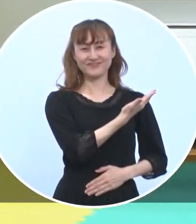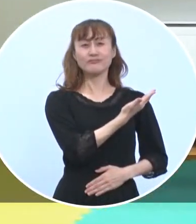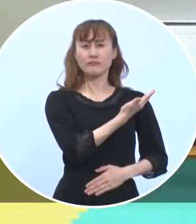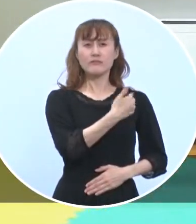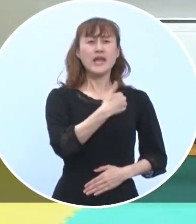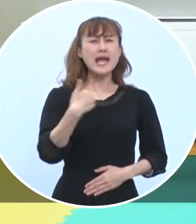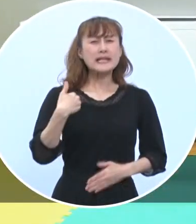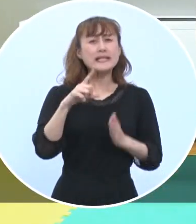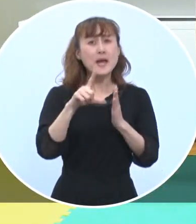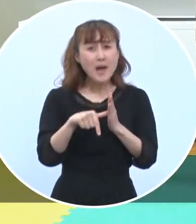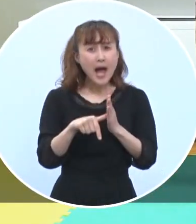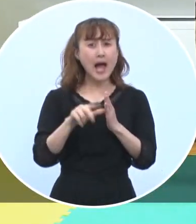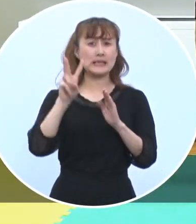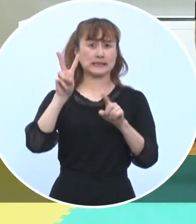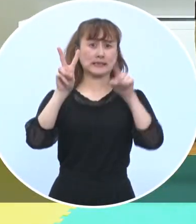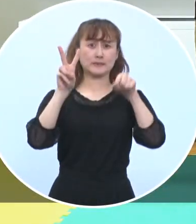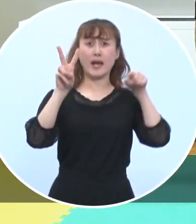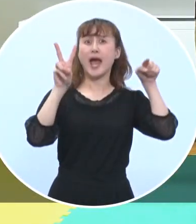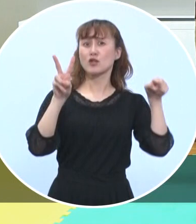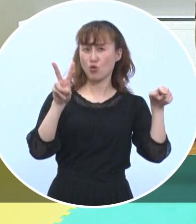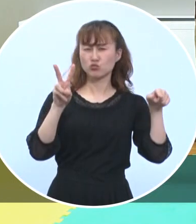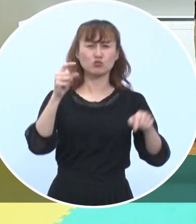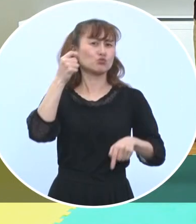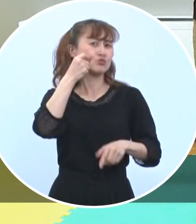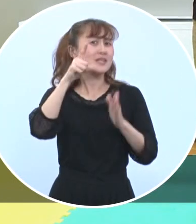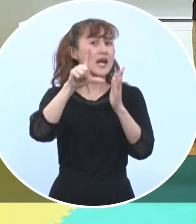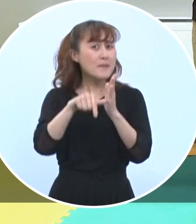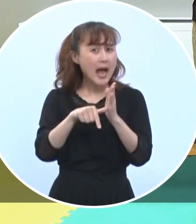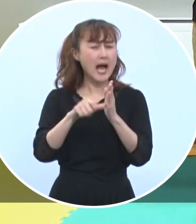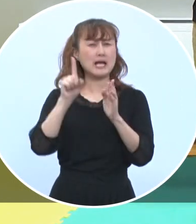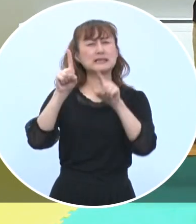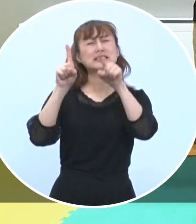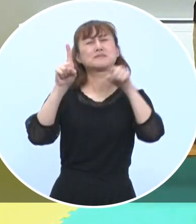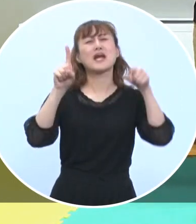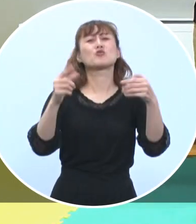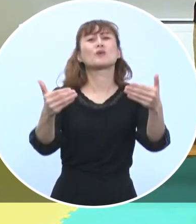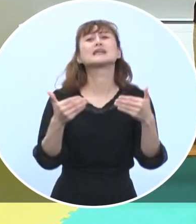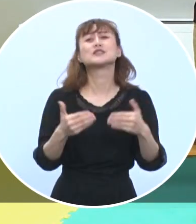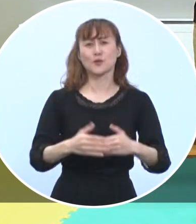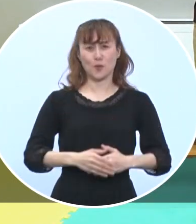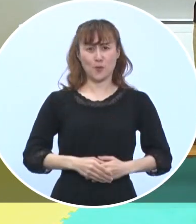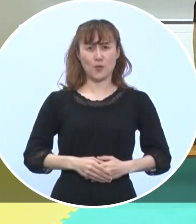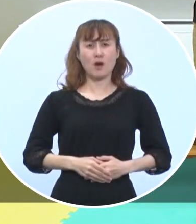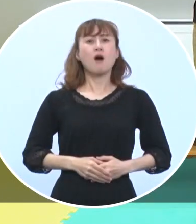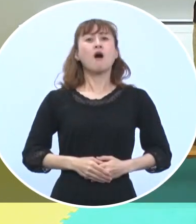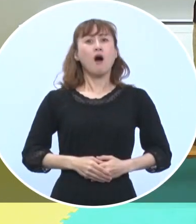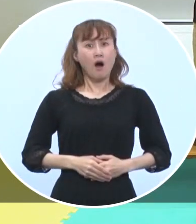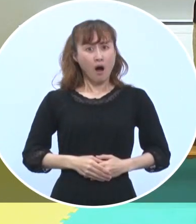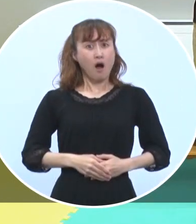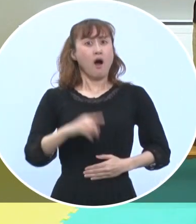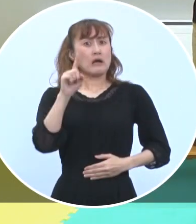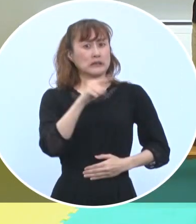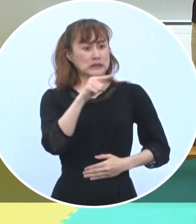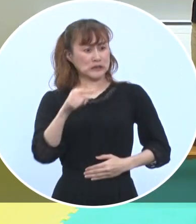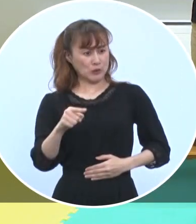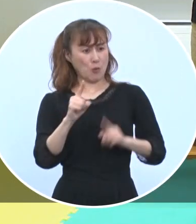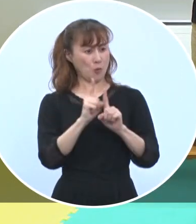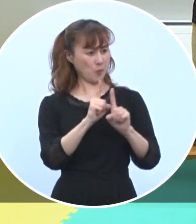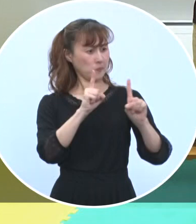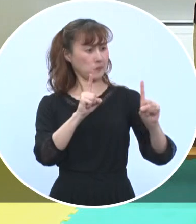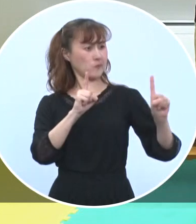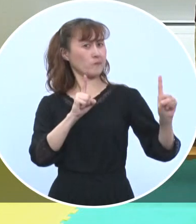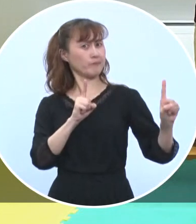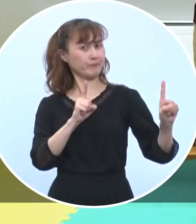できれば2メートル、最低でも1メートルは空けてください。 このくらいの距離を空けるということです